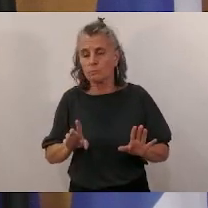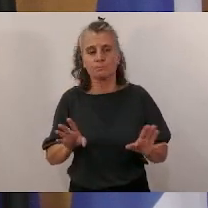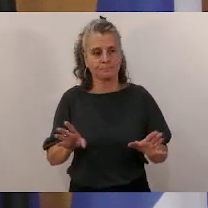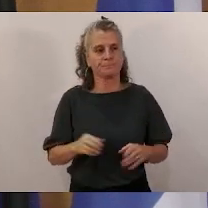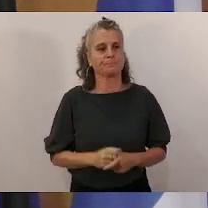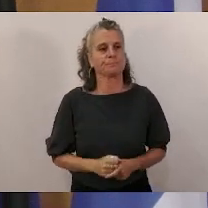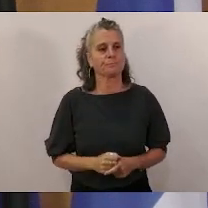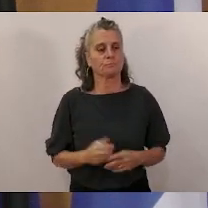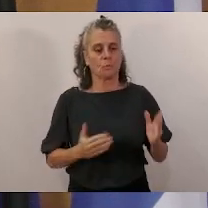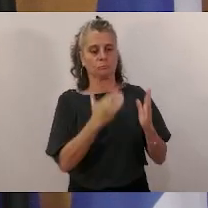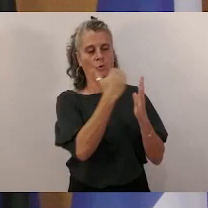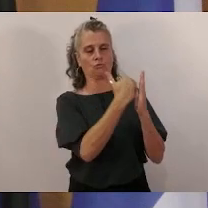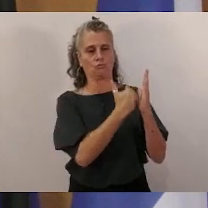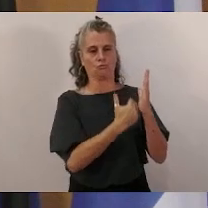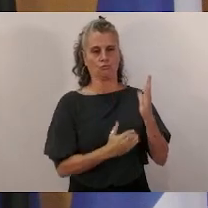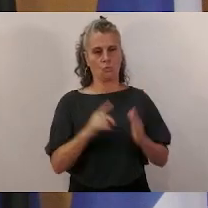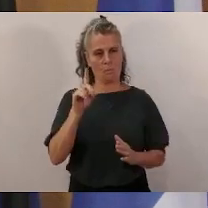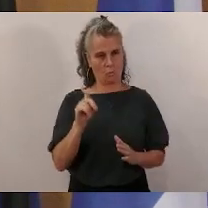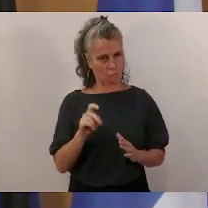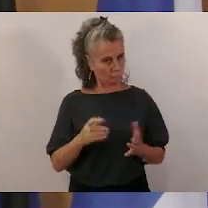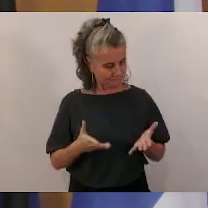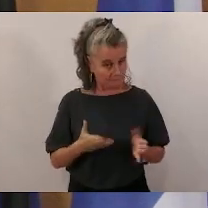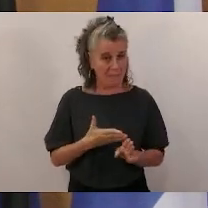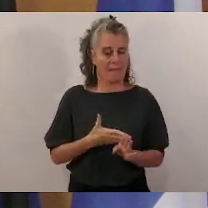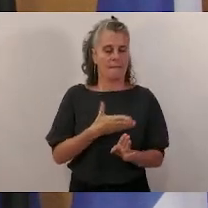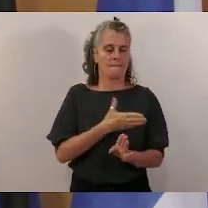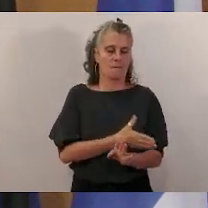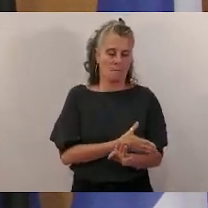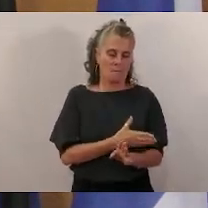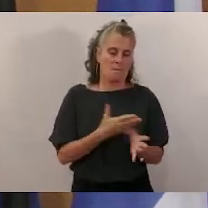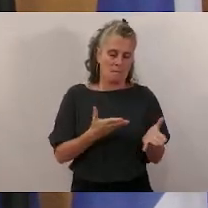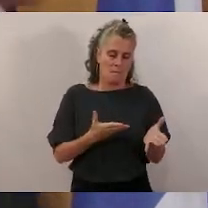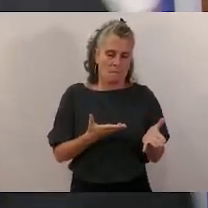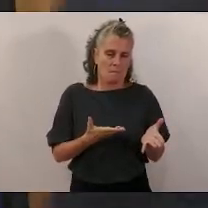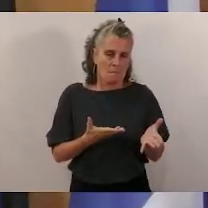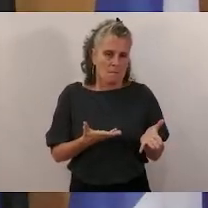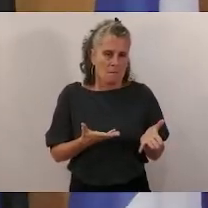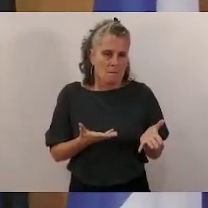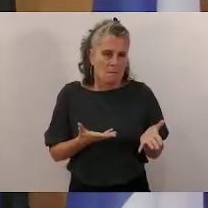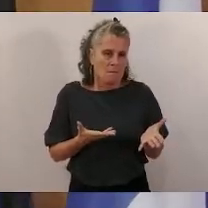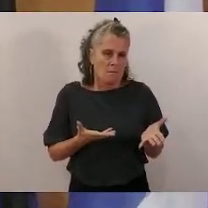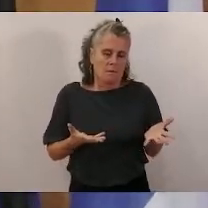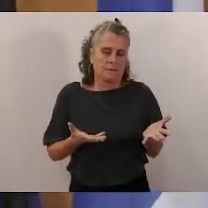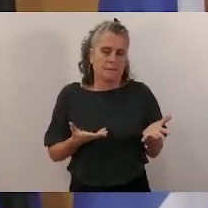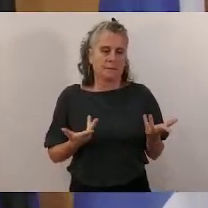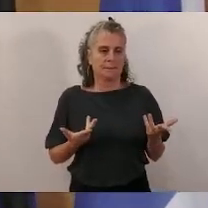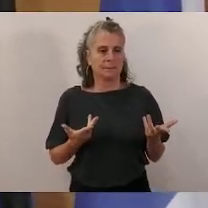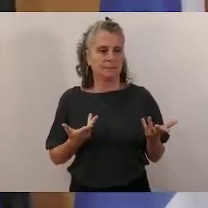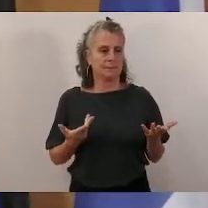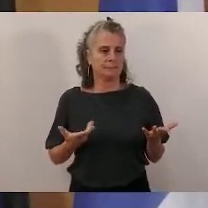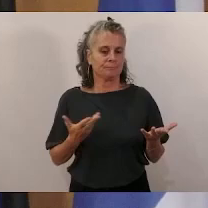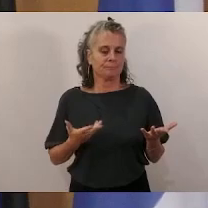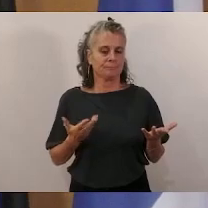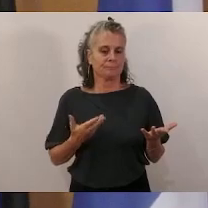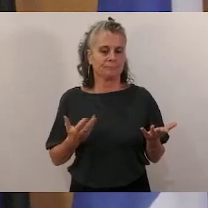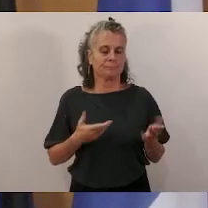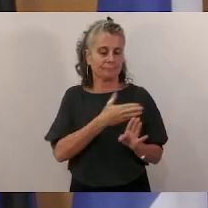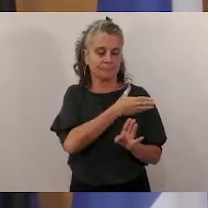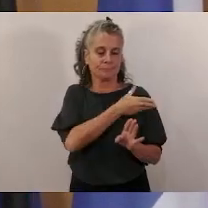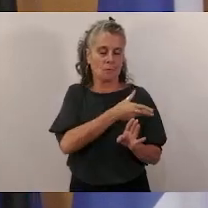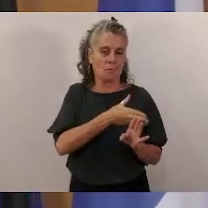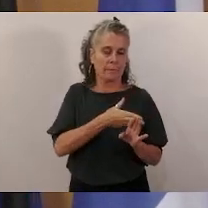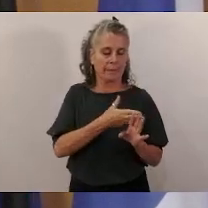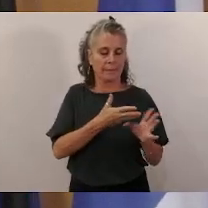commencer l'ordre du jour, mais avant. Bien évidemment, avant d'aborder l'ordre du jour, au regard du sombre